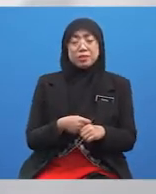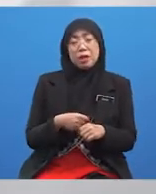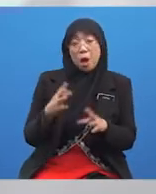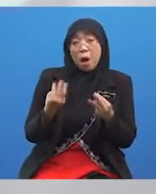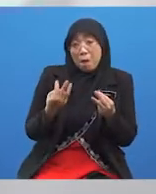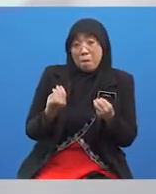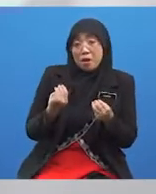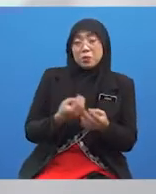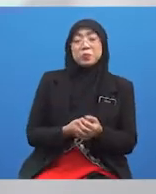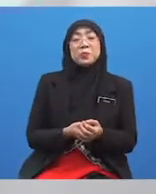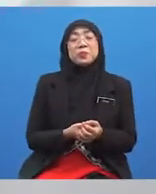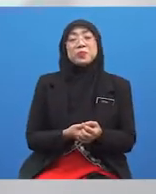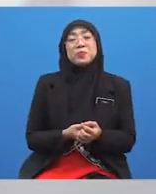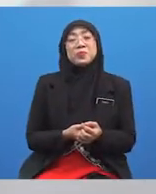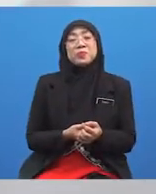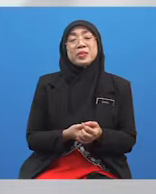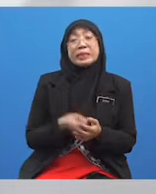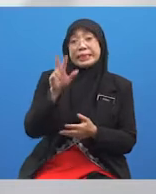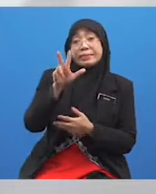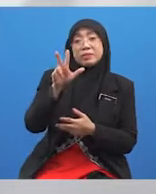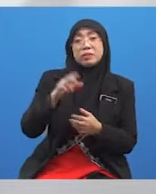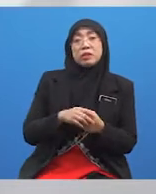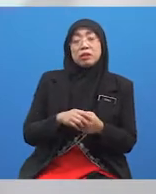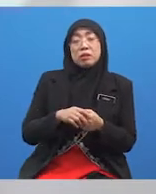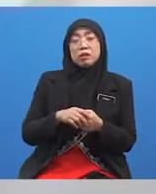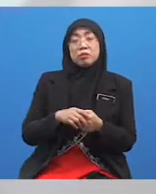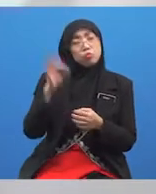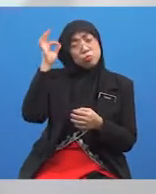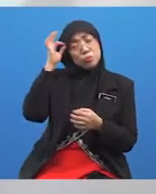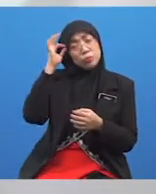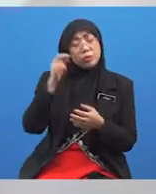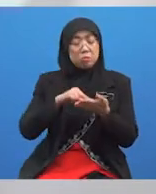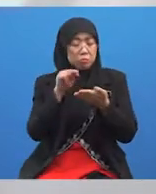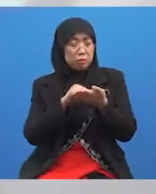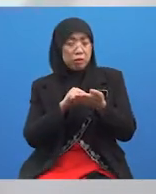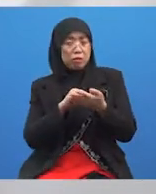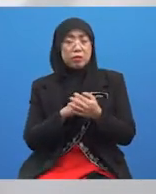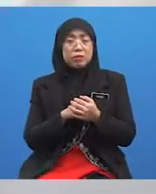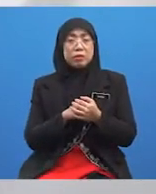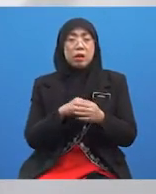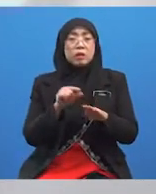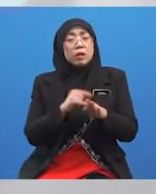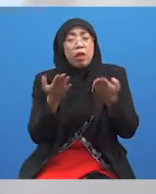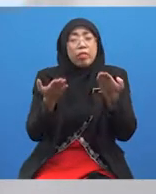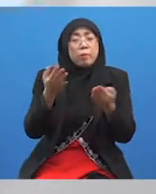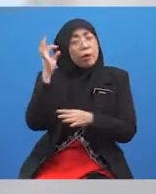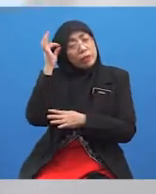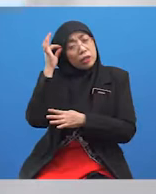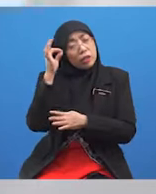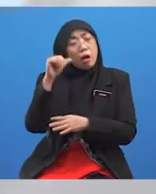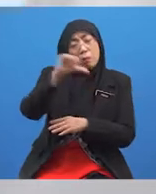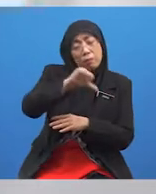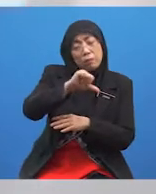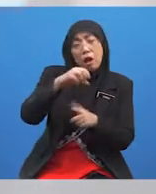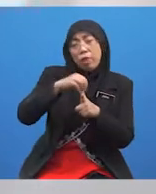produk baru tersebut. Fakta ketiga, menilai. Huraian, Pengguna membuat pertimbangan dari segi manfaat